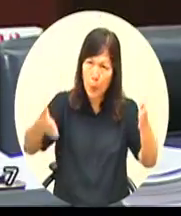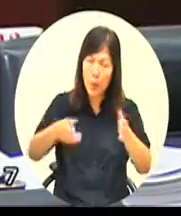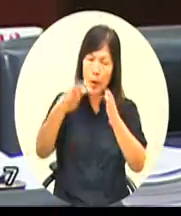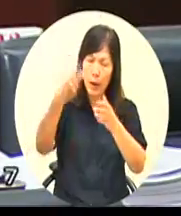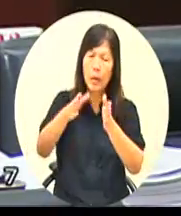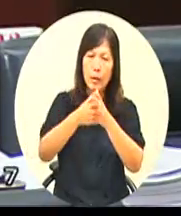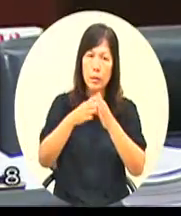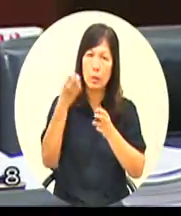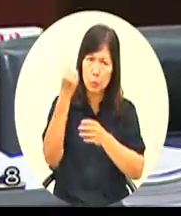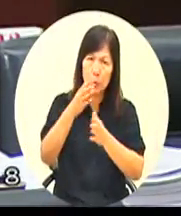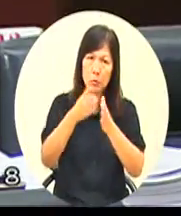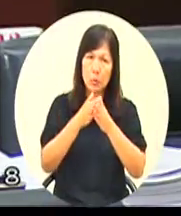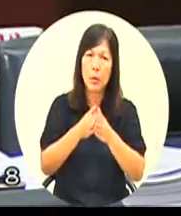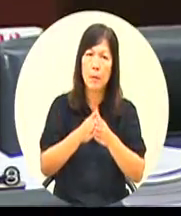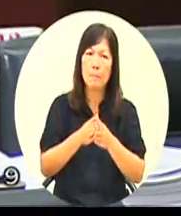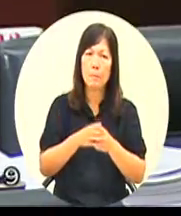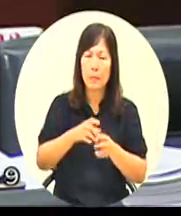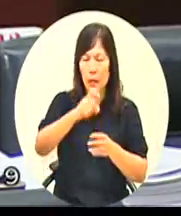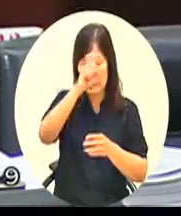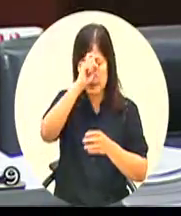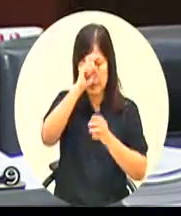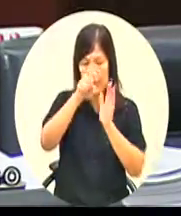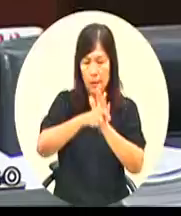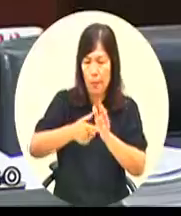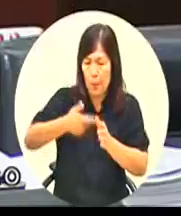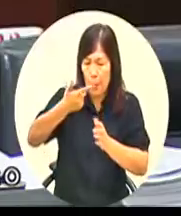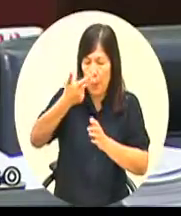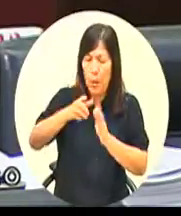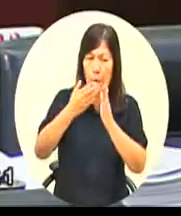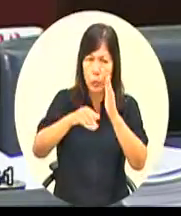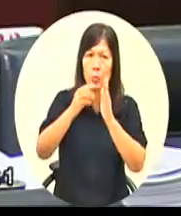请学校哈赶快去 学校应该这